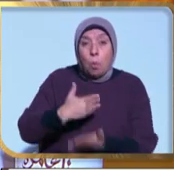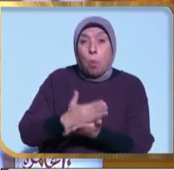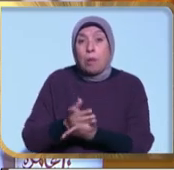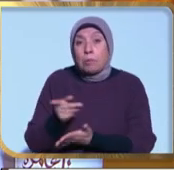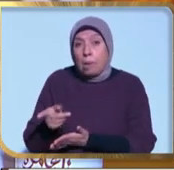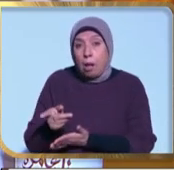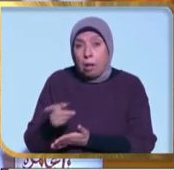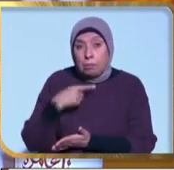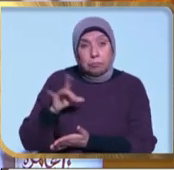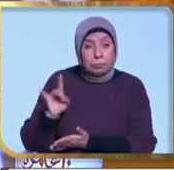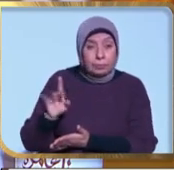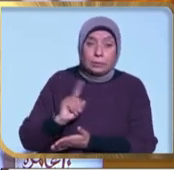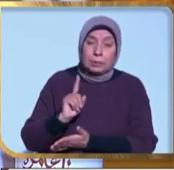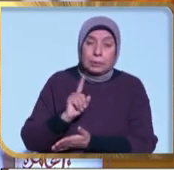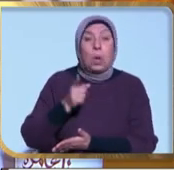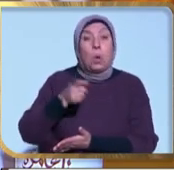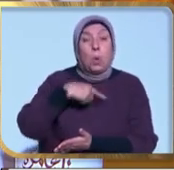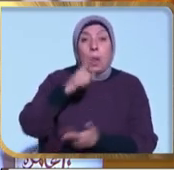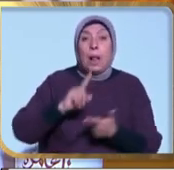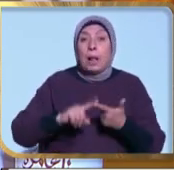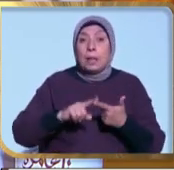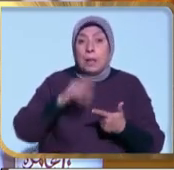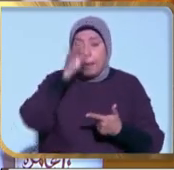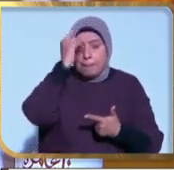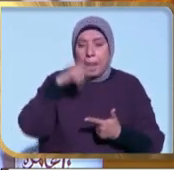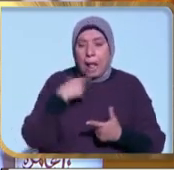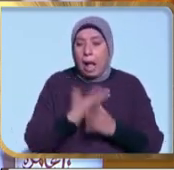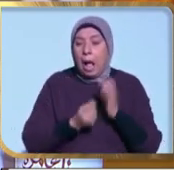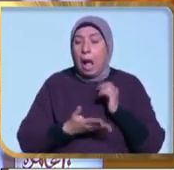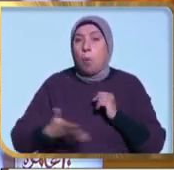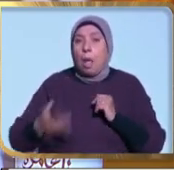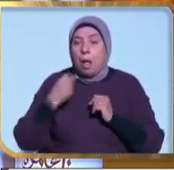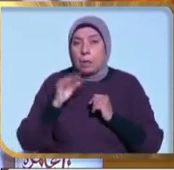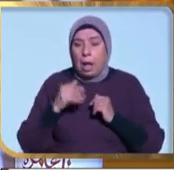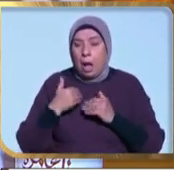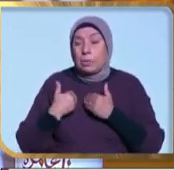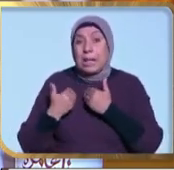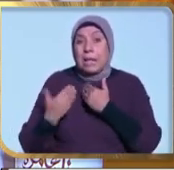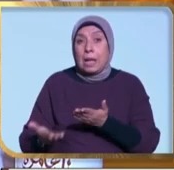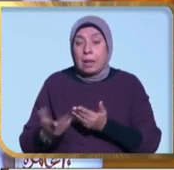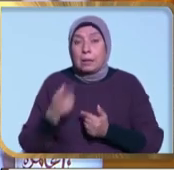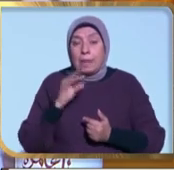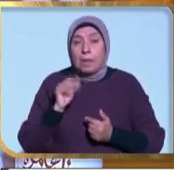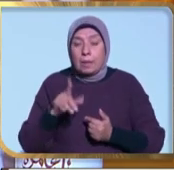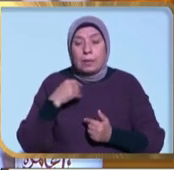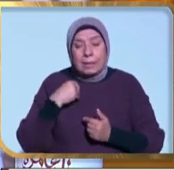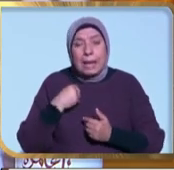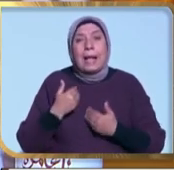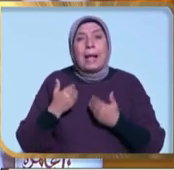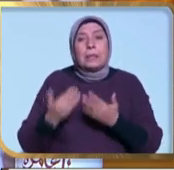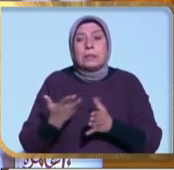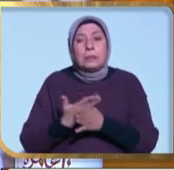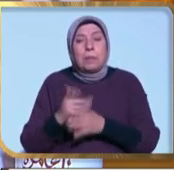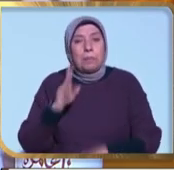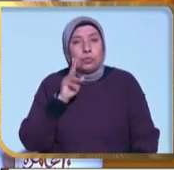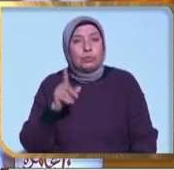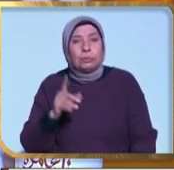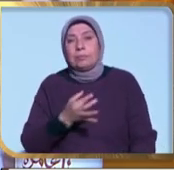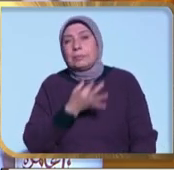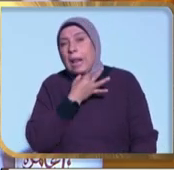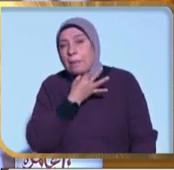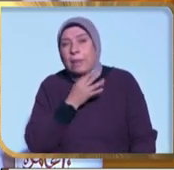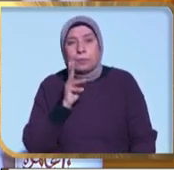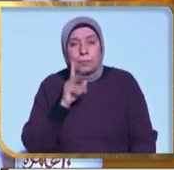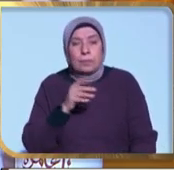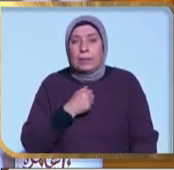شرعا زي مثلا الاحسان الى من احسن اليه وطبعا مراعاه ما يكون عليه